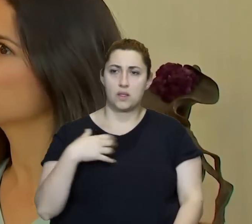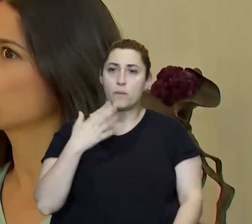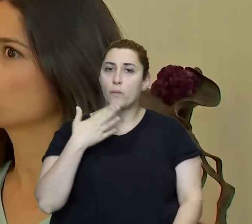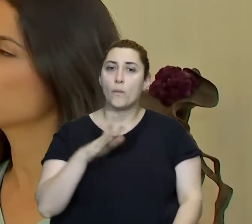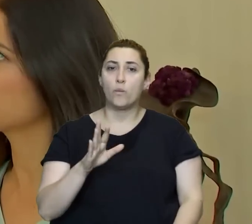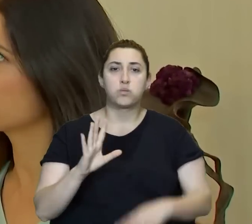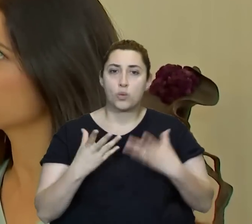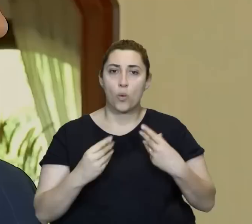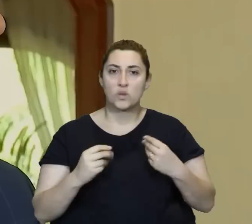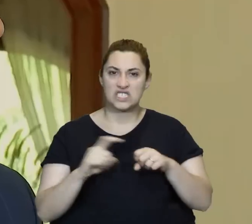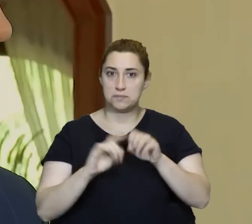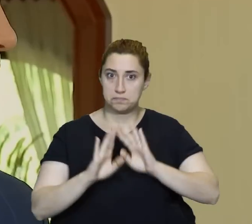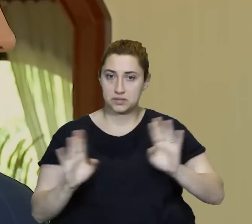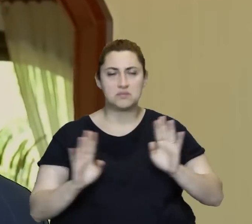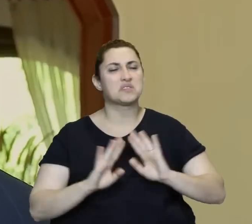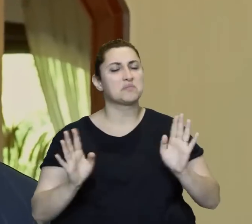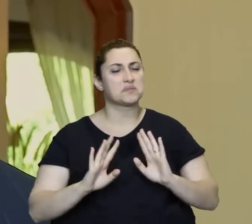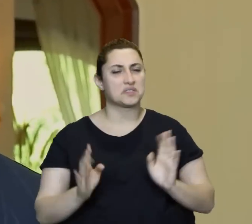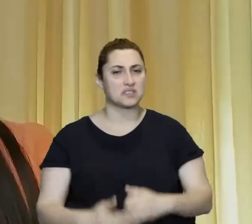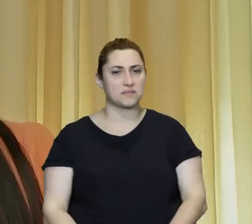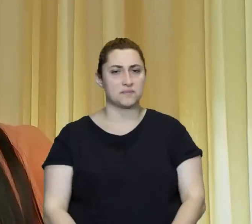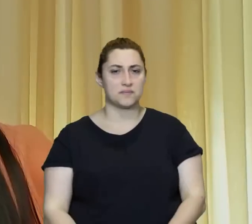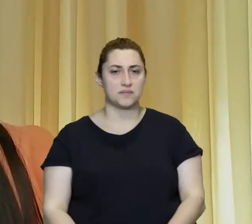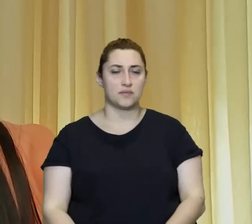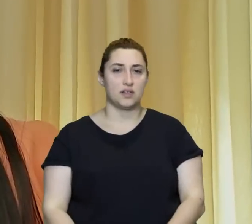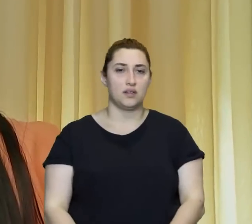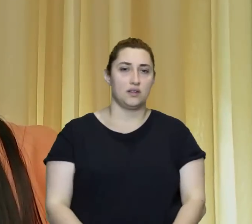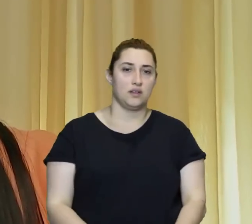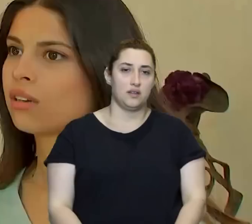Annem yok mu? Ne oldu, geçti mi siniri? Geçti, geçti.